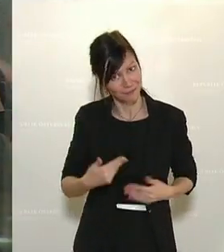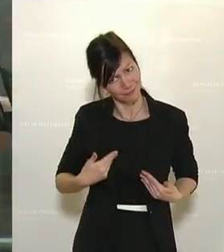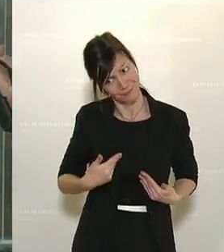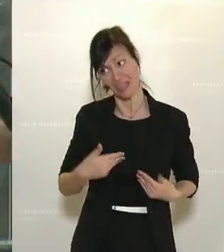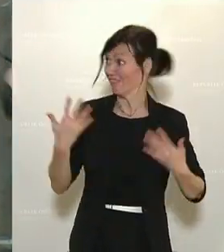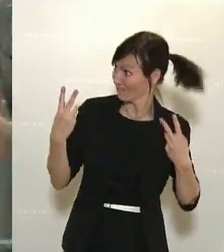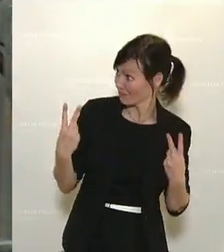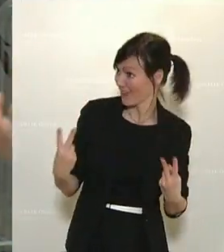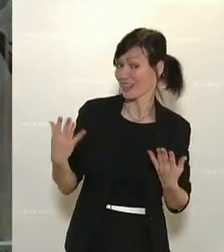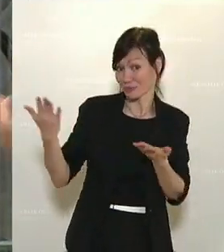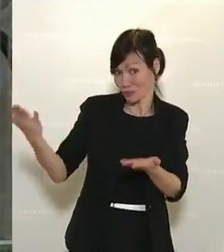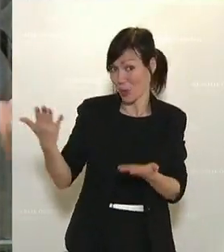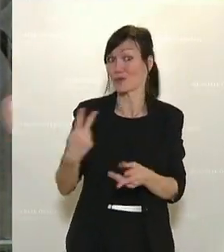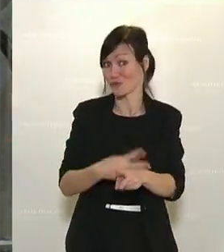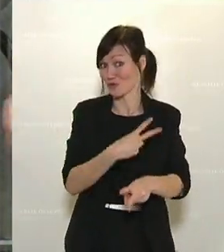entspricht.